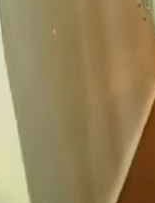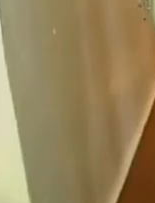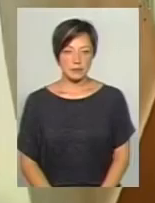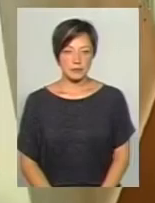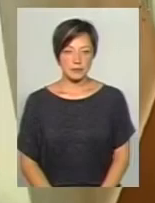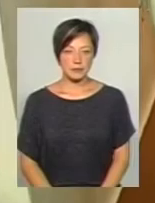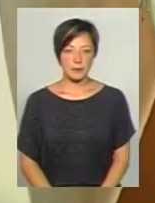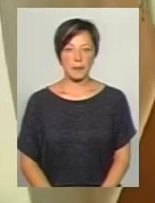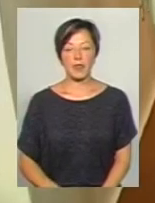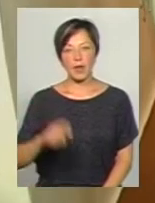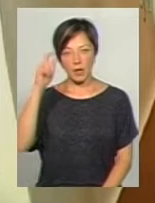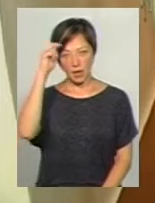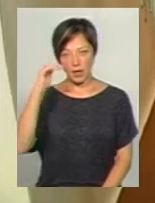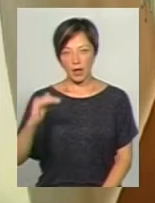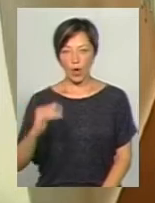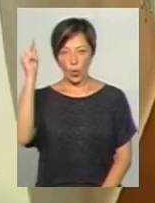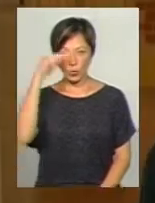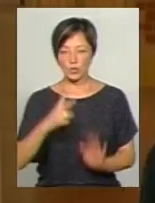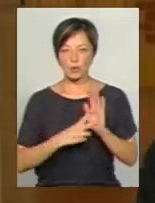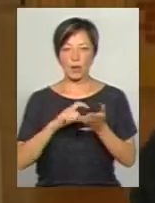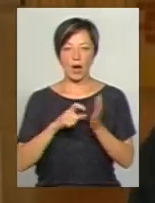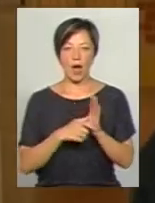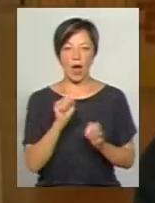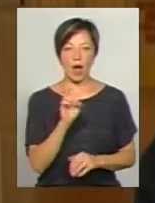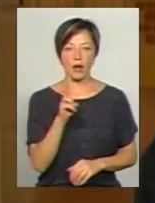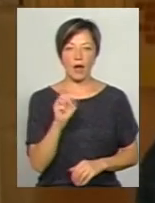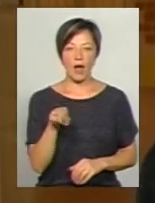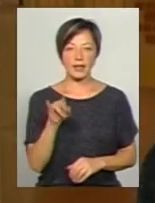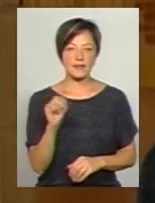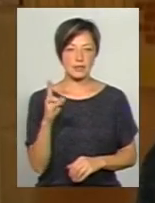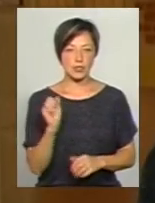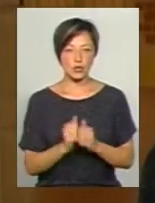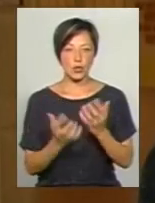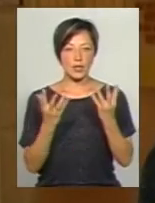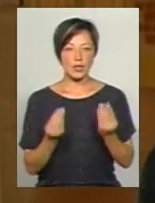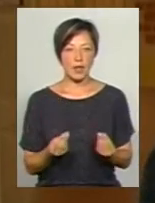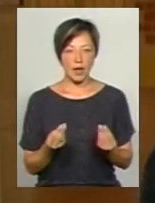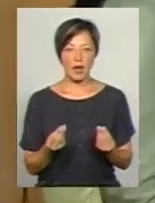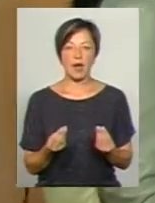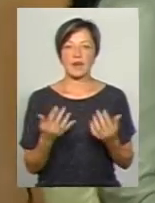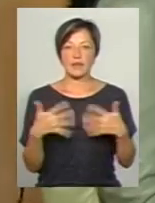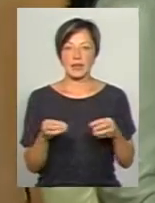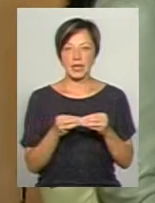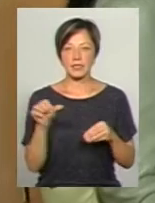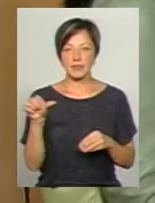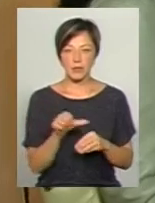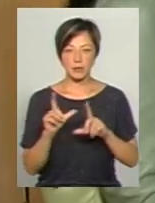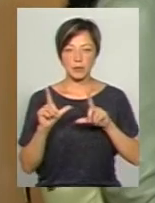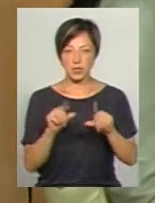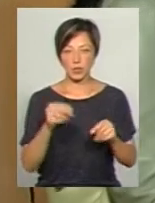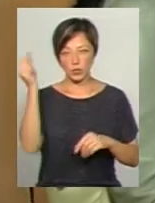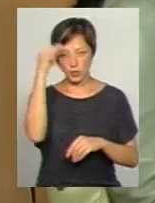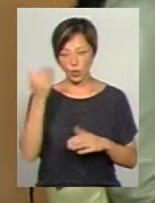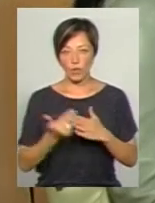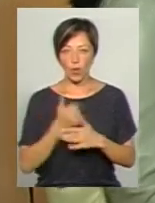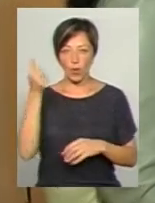Віктор Усатий – учень сьомого класу Аркадіївецької загальноосвітньої школи. Щодня, каже, витрачає 10 хвилин, аби дістатись до навчання. Та з